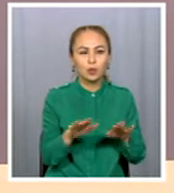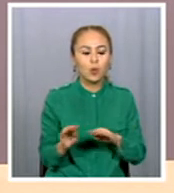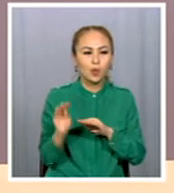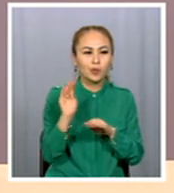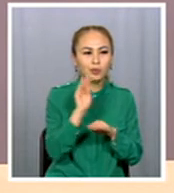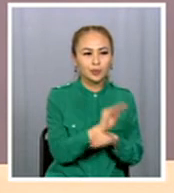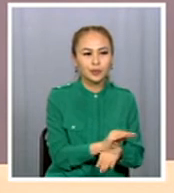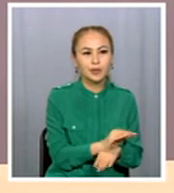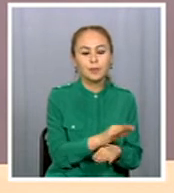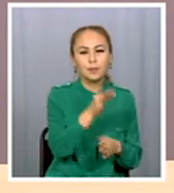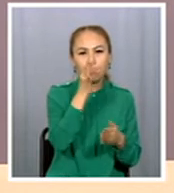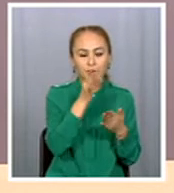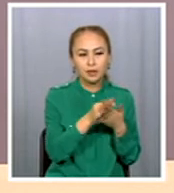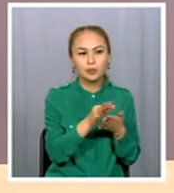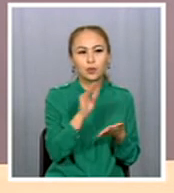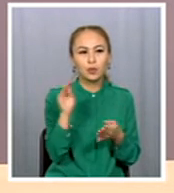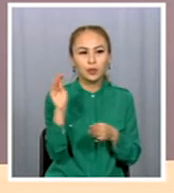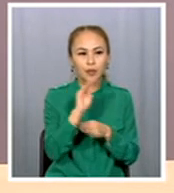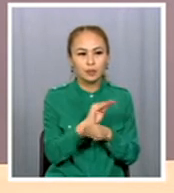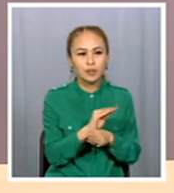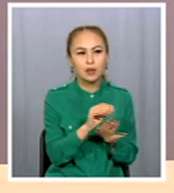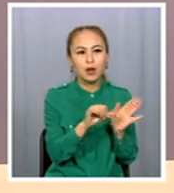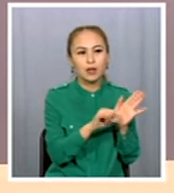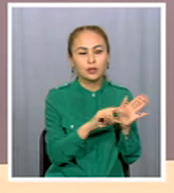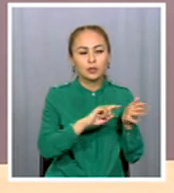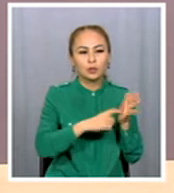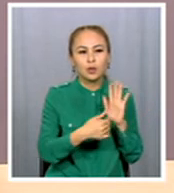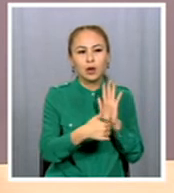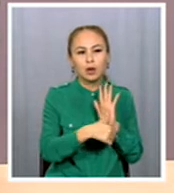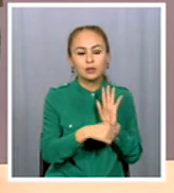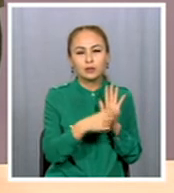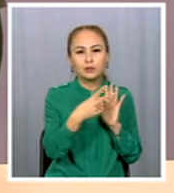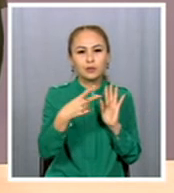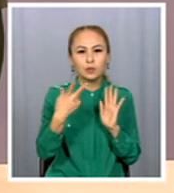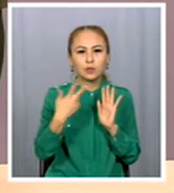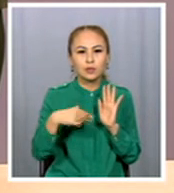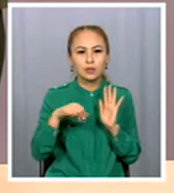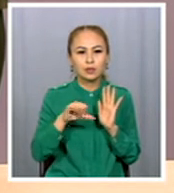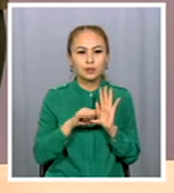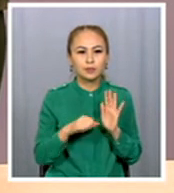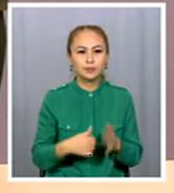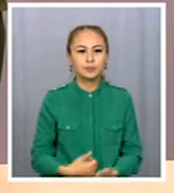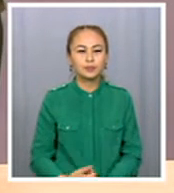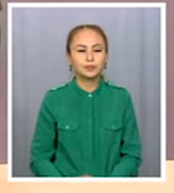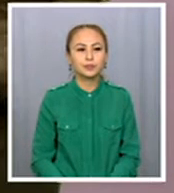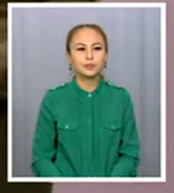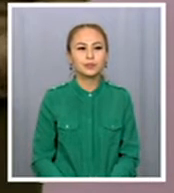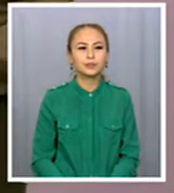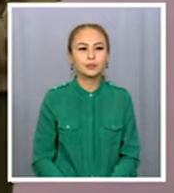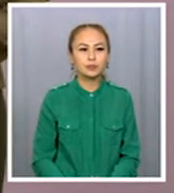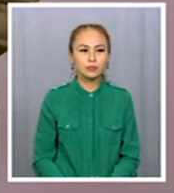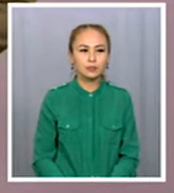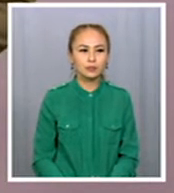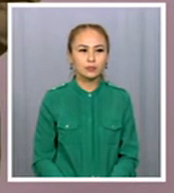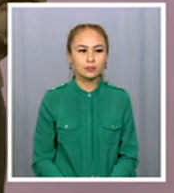Y-тің мәнін қоямыз. 6 мен 6-ның көбейтіндісі 36-ға тең болды.